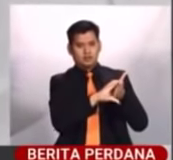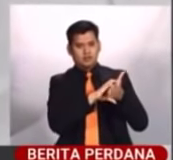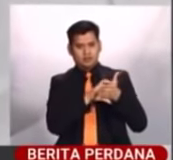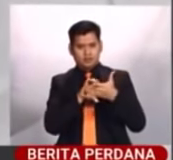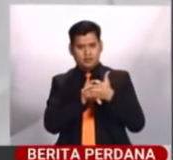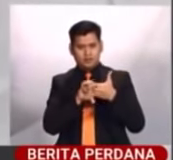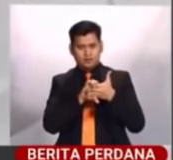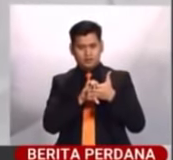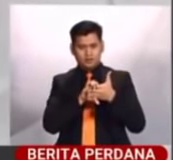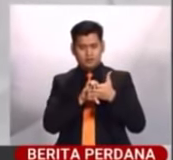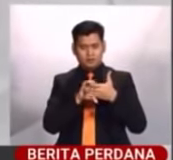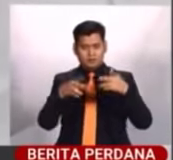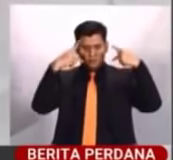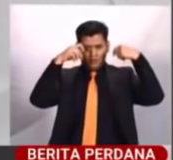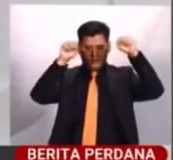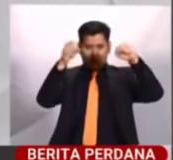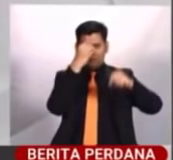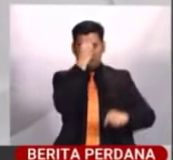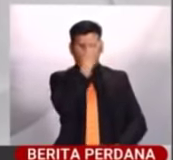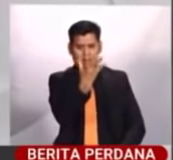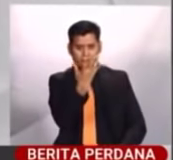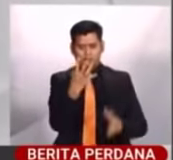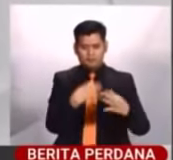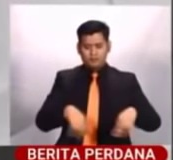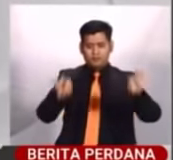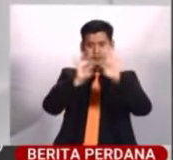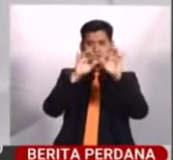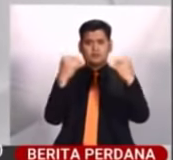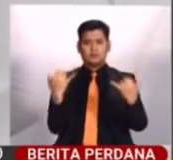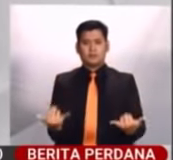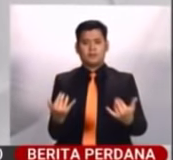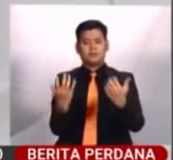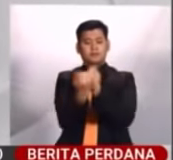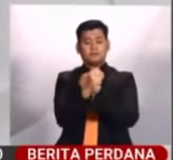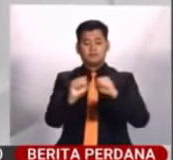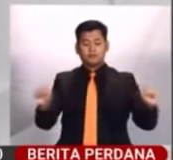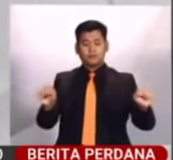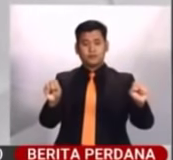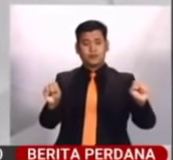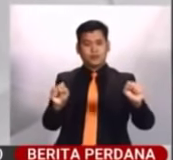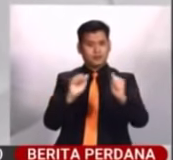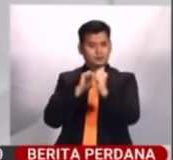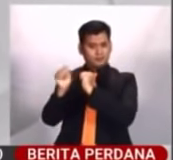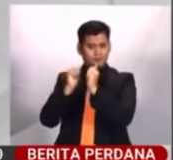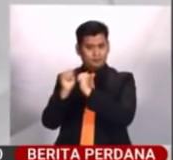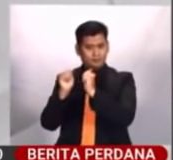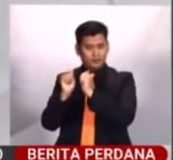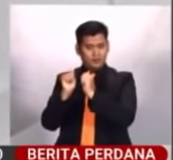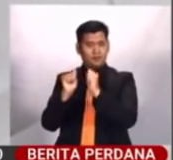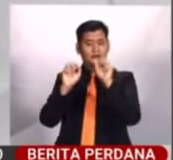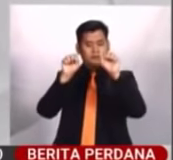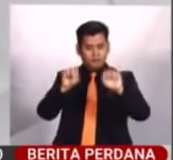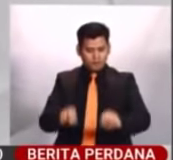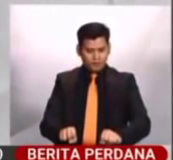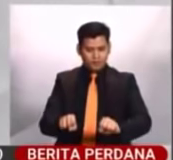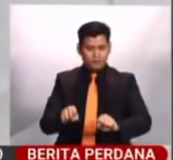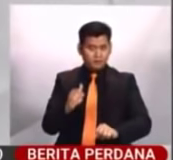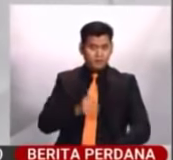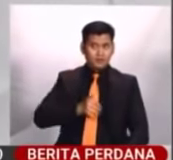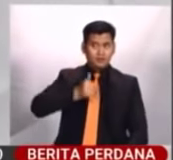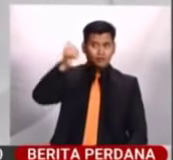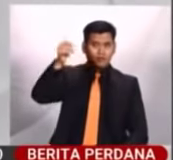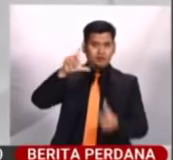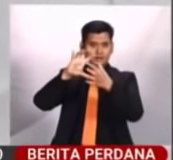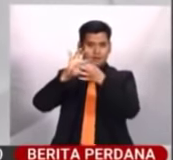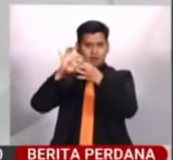Muhammad Nor Zakaria berkata, perkara yang lebih penting adalah persiapan atlet-atlet yang layak ke temasya terbesar dunia